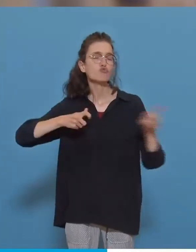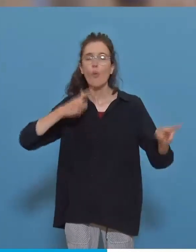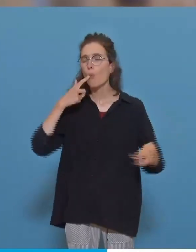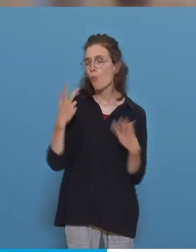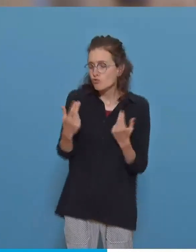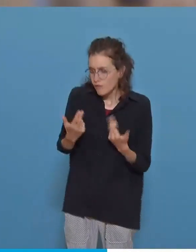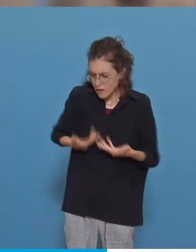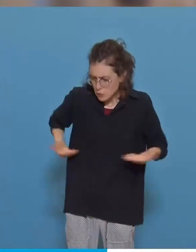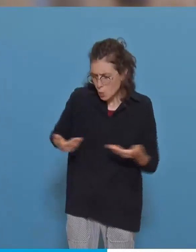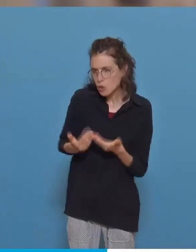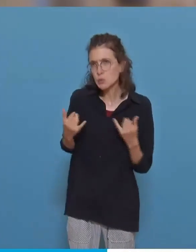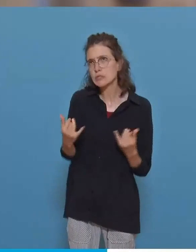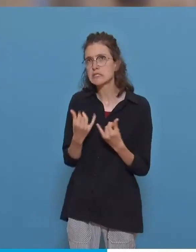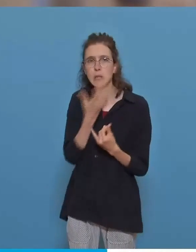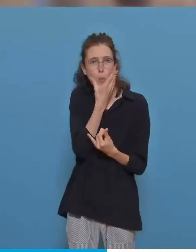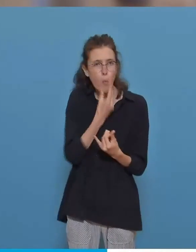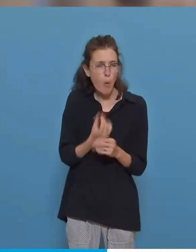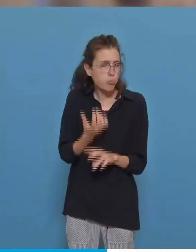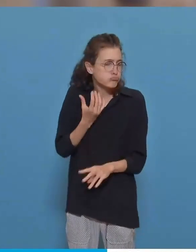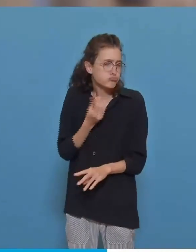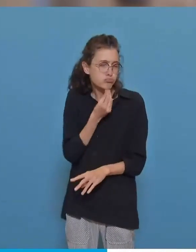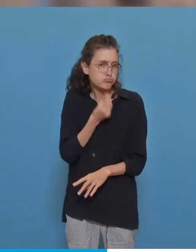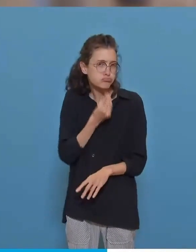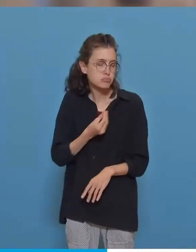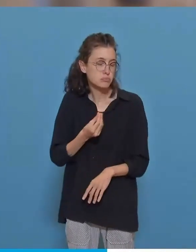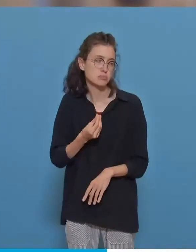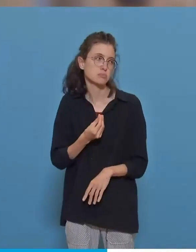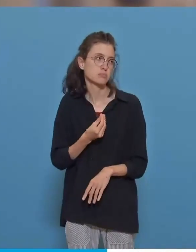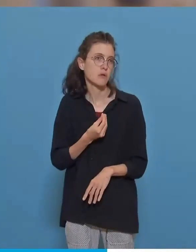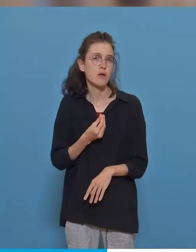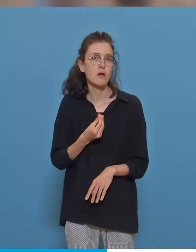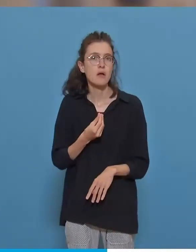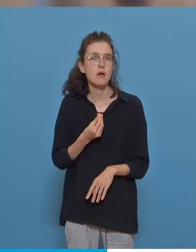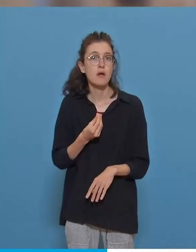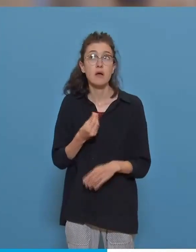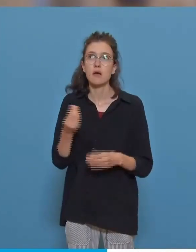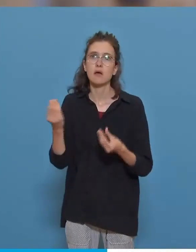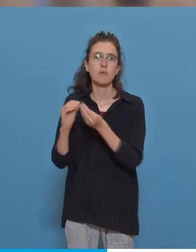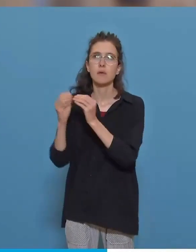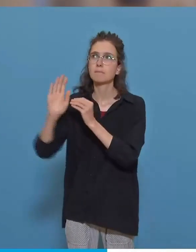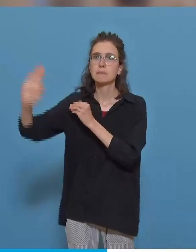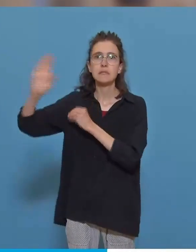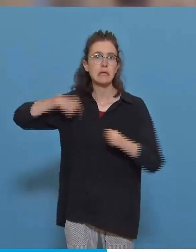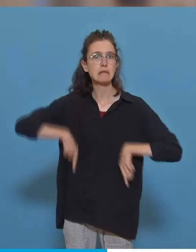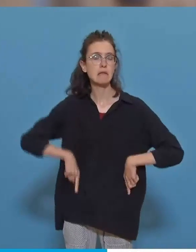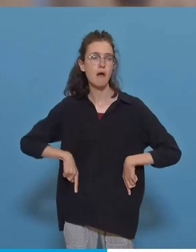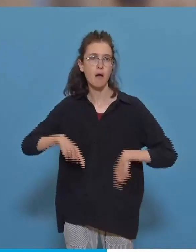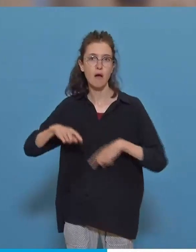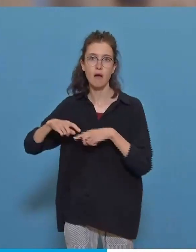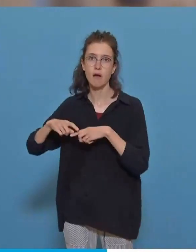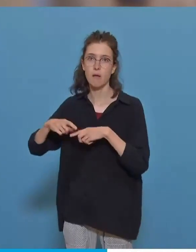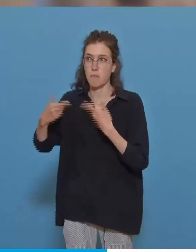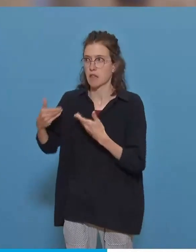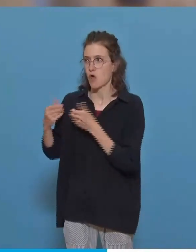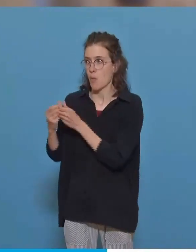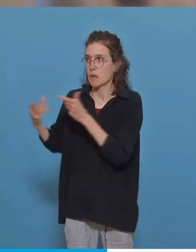dans notre beau pays. Le rappel de la réalité du désengagement de l'État et de ses conséquences dramatiques que nos collectivités doivent ensuite amortir, je